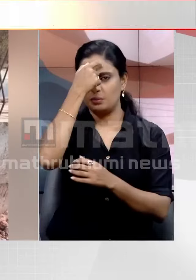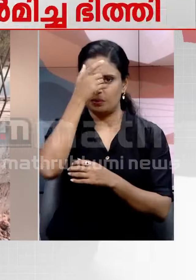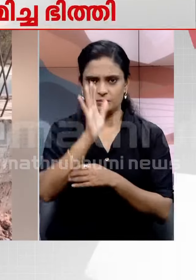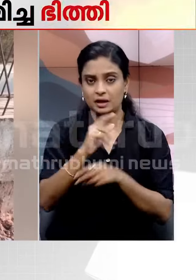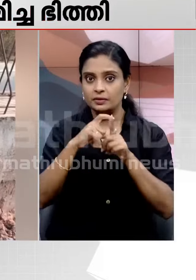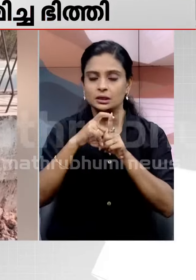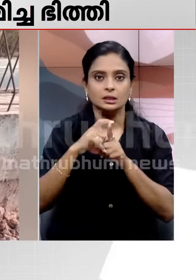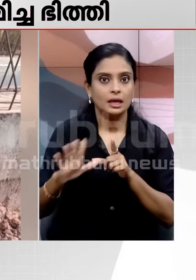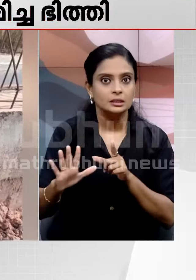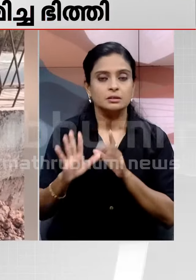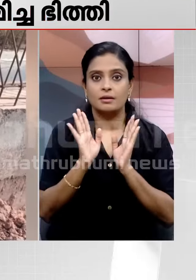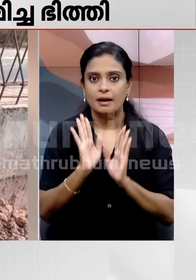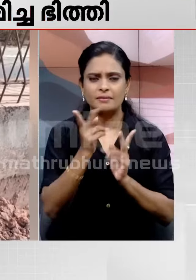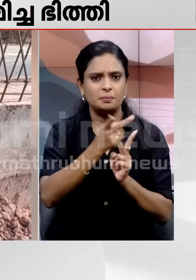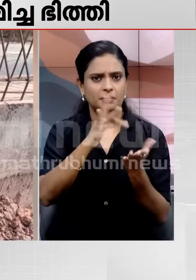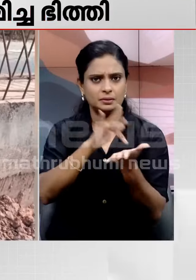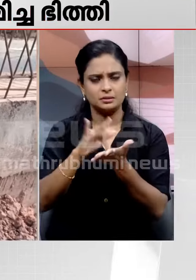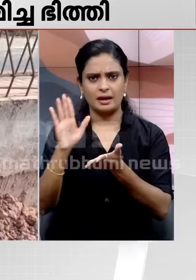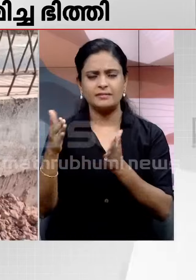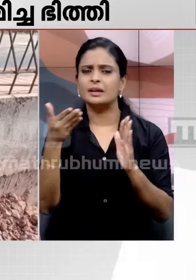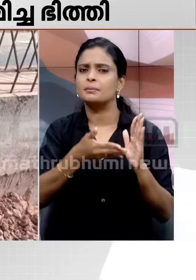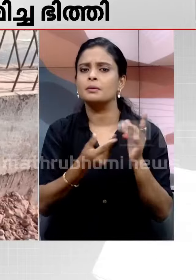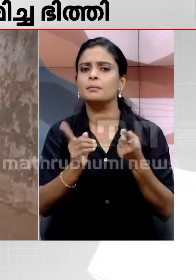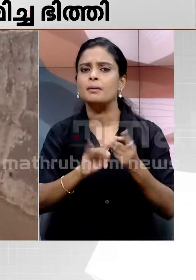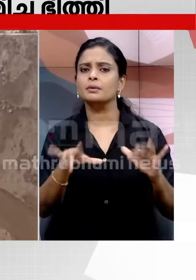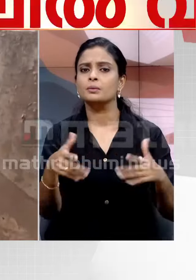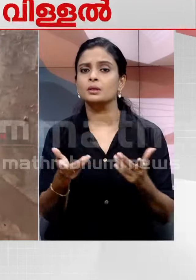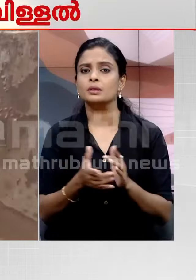സാഹചര്യം പലയിടത്തുമുണ്ട്. ഇവിടെ എന്താണ് സ്ഥിതി?